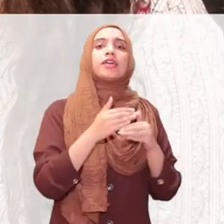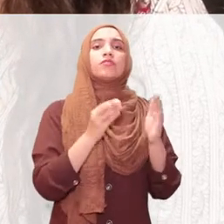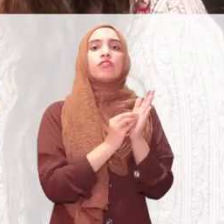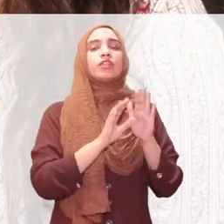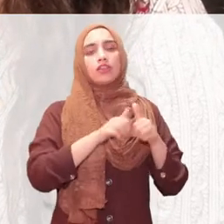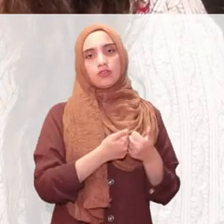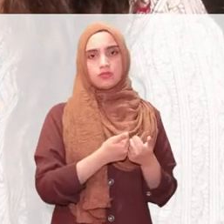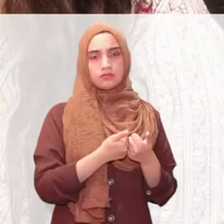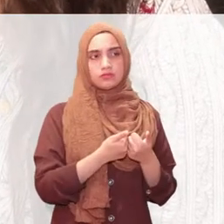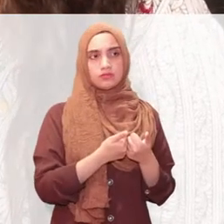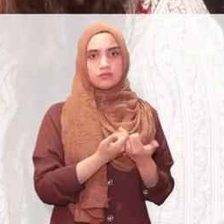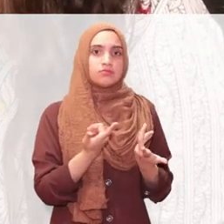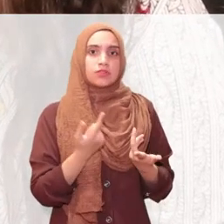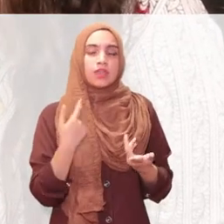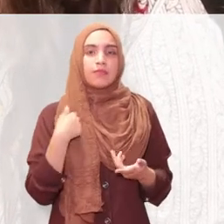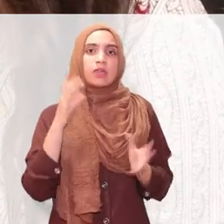त्यौहार